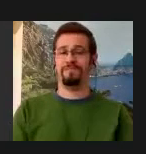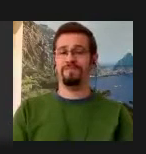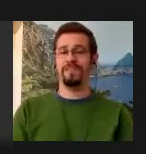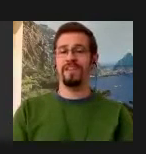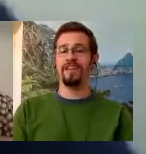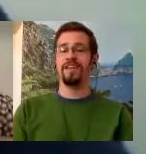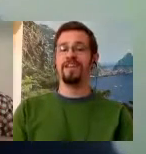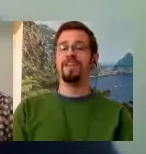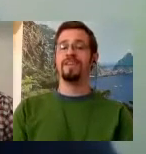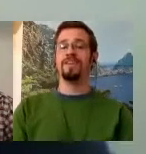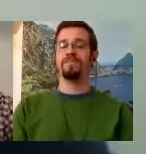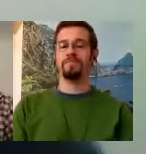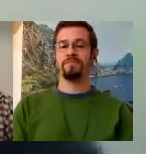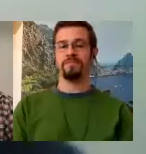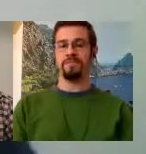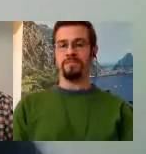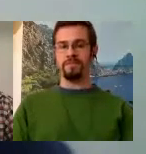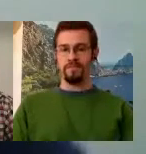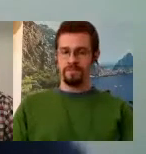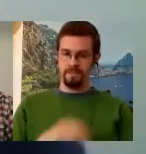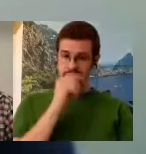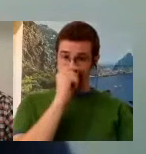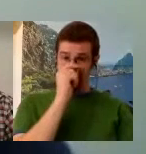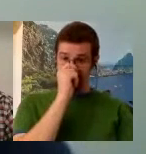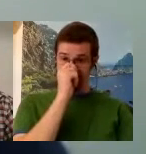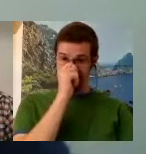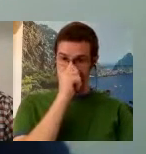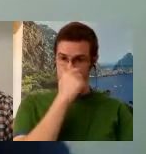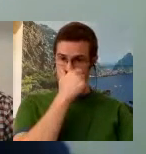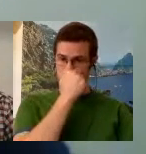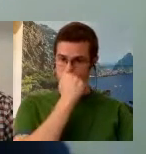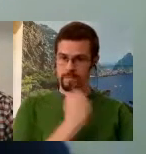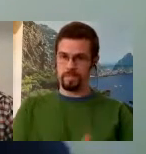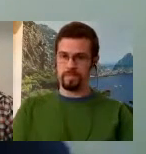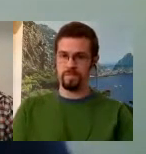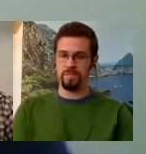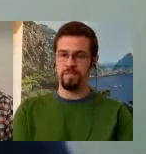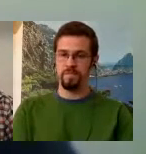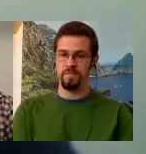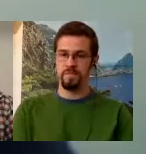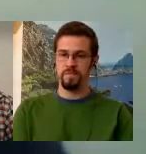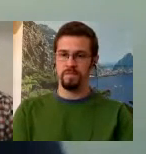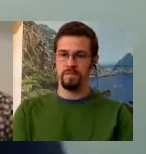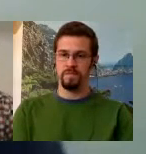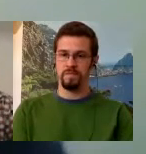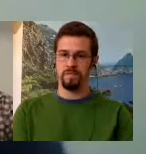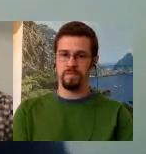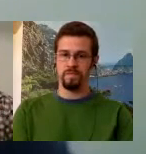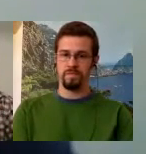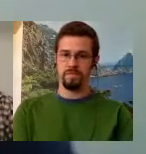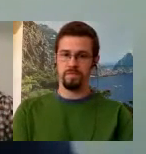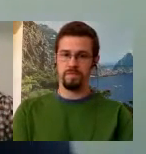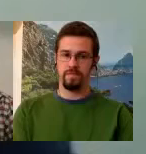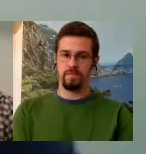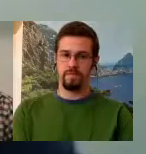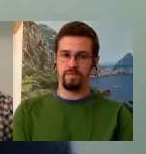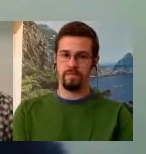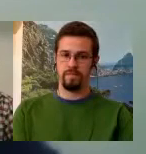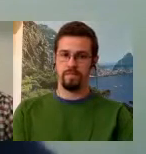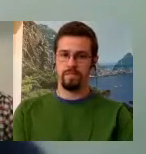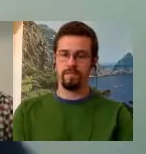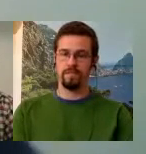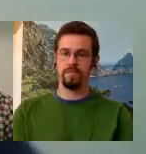في الحصة الثانية قمت بإعادة نفس التقييم ولكن بكتابة لغة الإشارات. كانت فيه